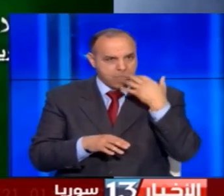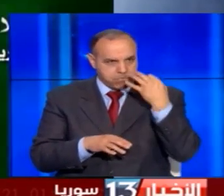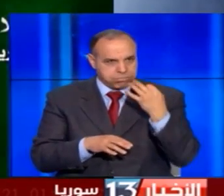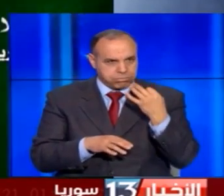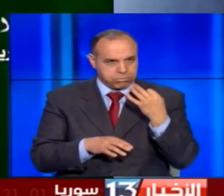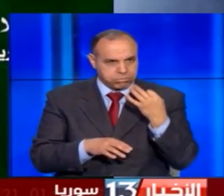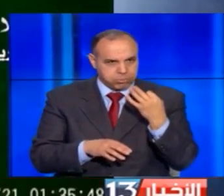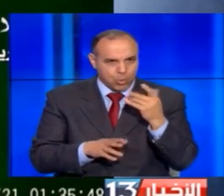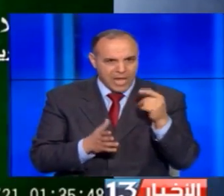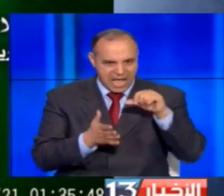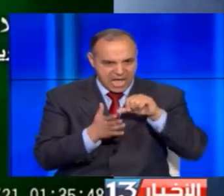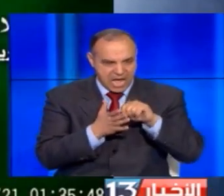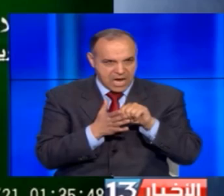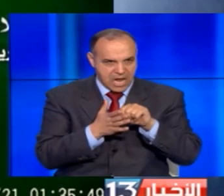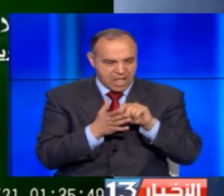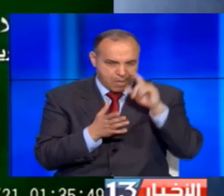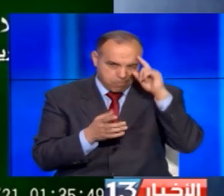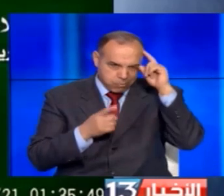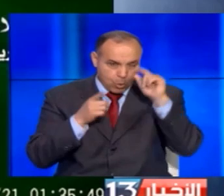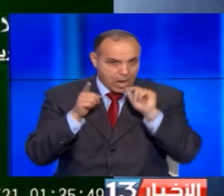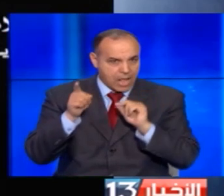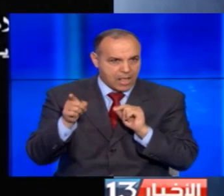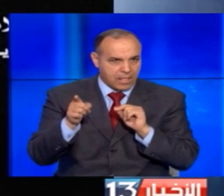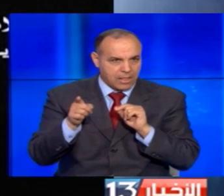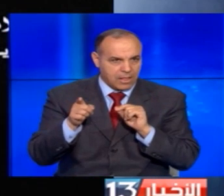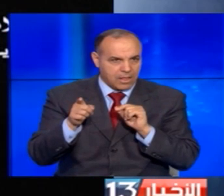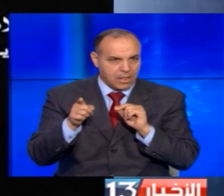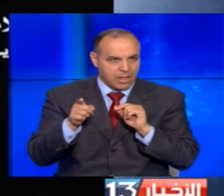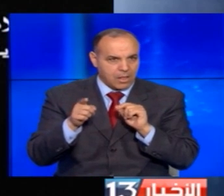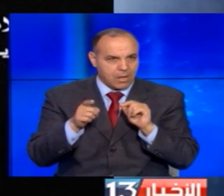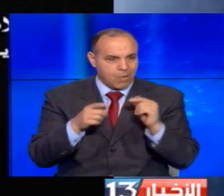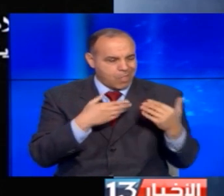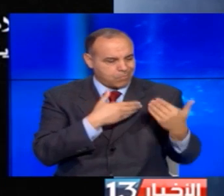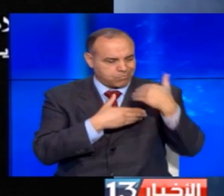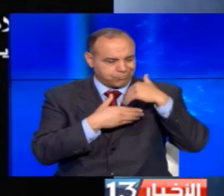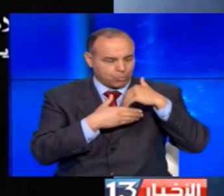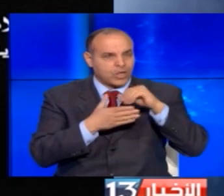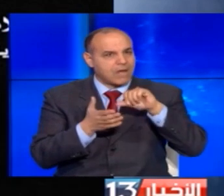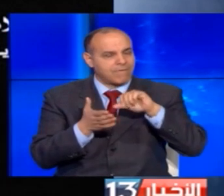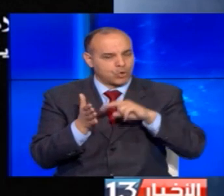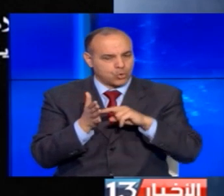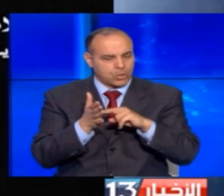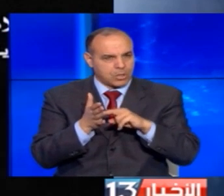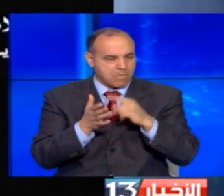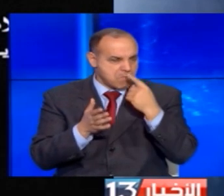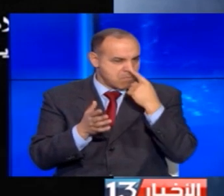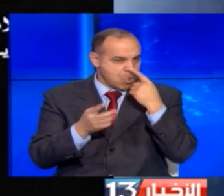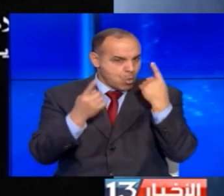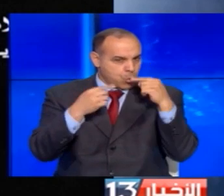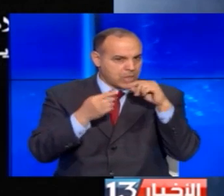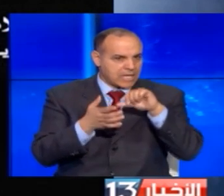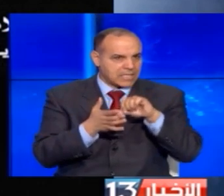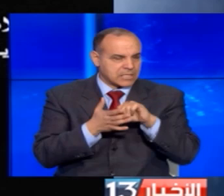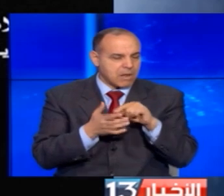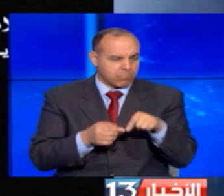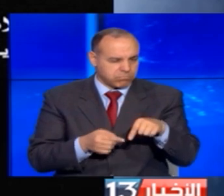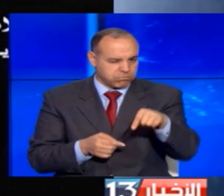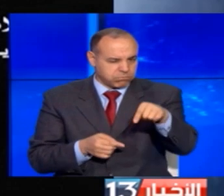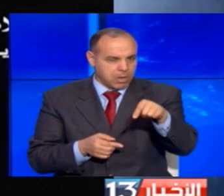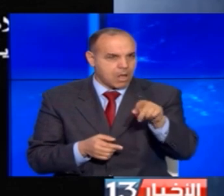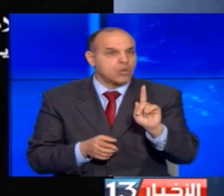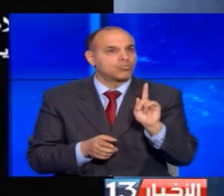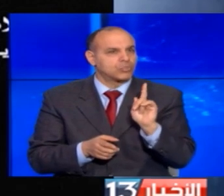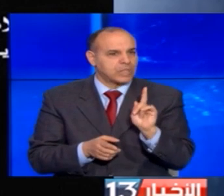بعدم السماح لإيران حسب تقديره بتحصين نفسها في سوريا، ولم يستبعد خوض الحرب ضد طهران عاجلا وليس